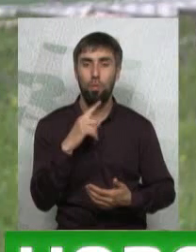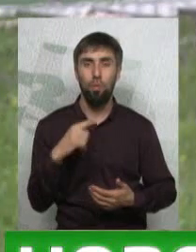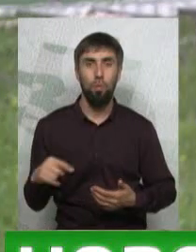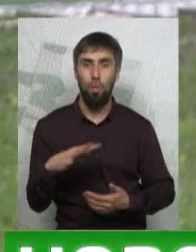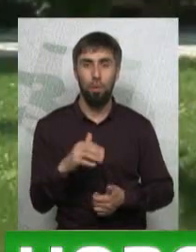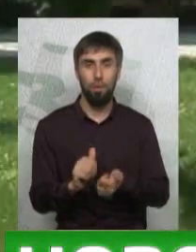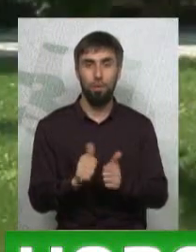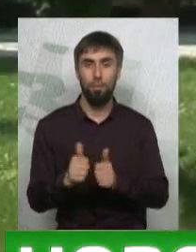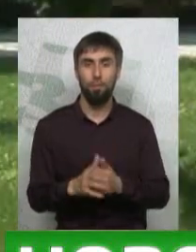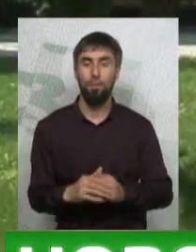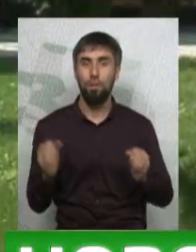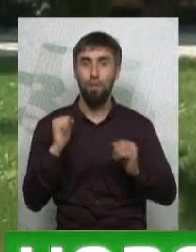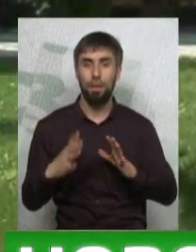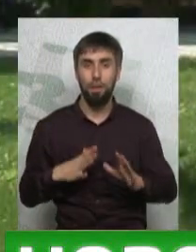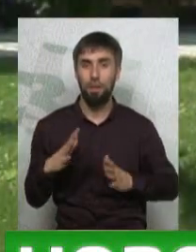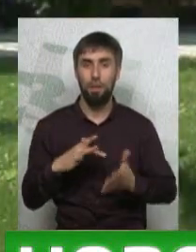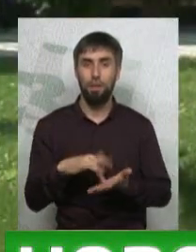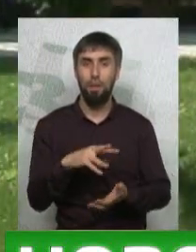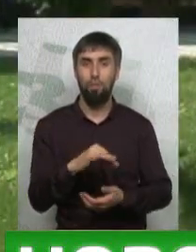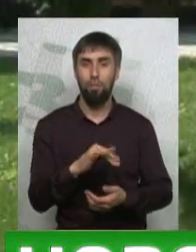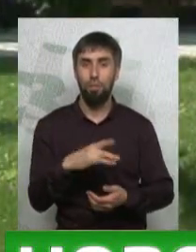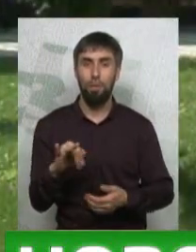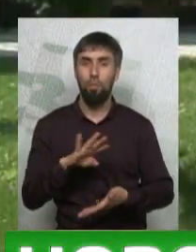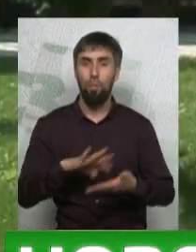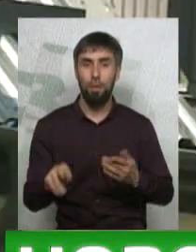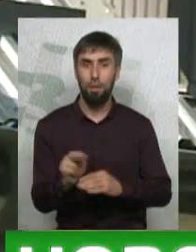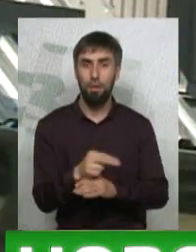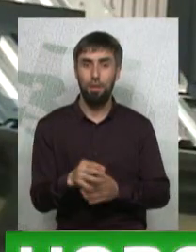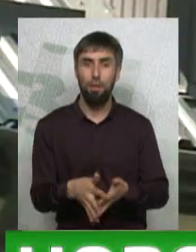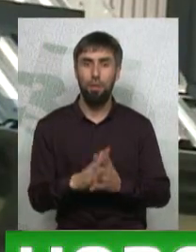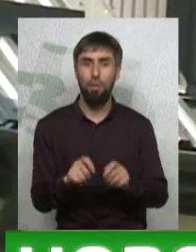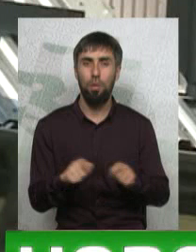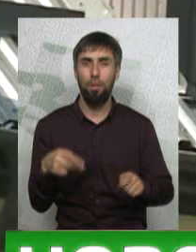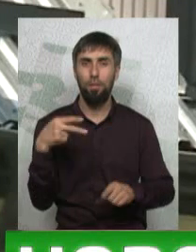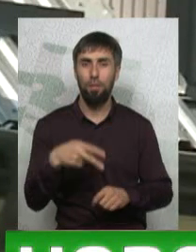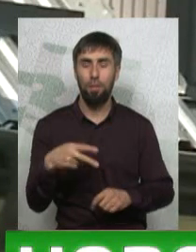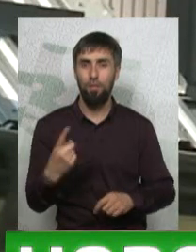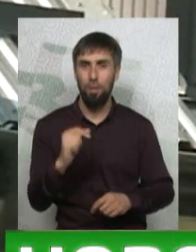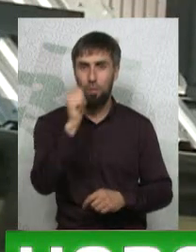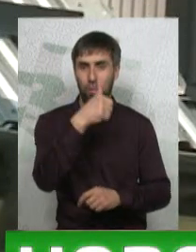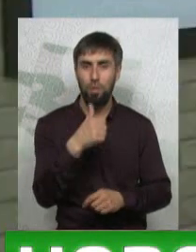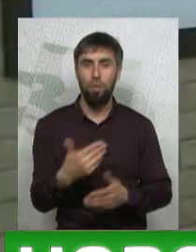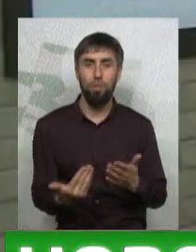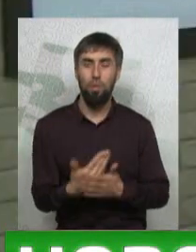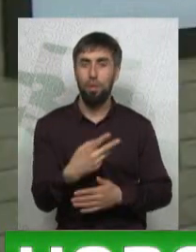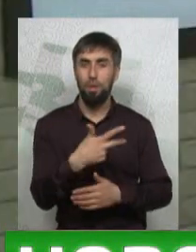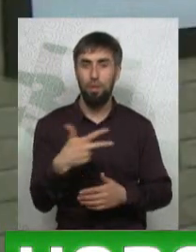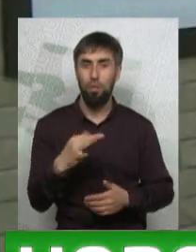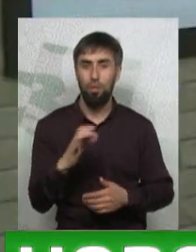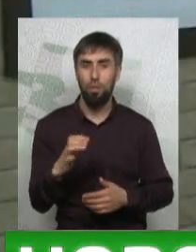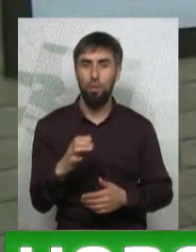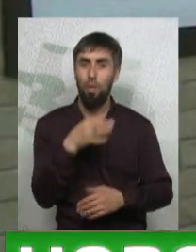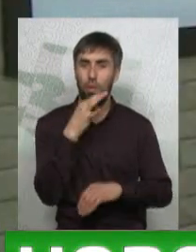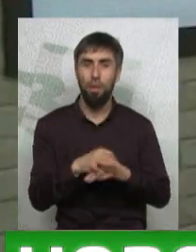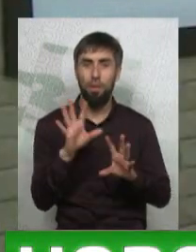всероссийских соревнований. Спортивно-тренировочный центр в Мужичи после реконструкции открыли в 2021 году. Новый трехэтажный корпус